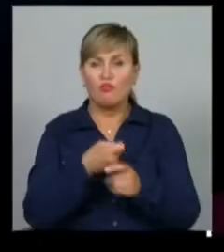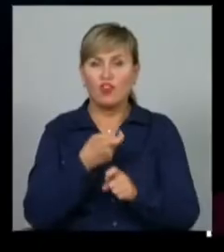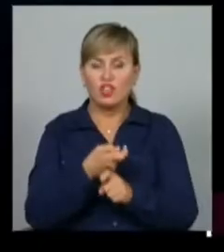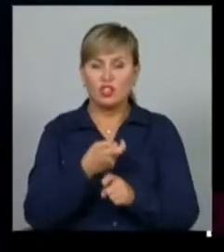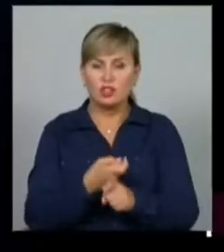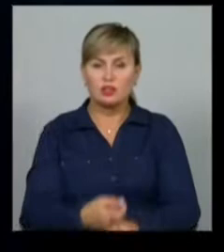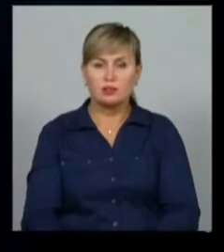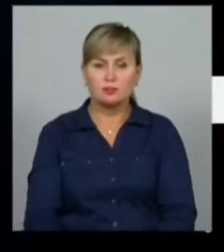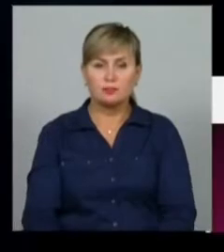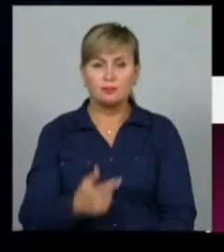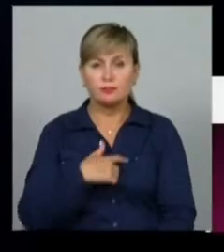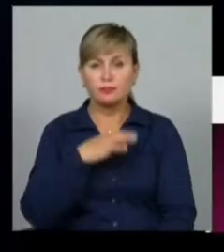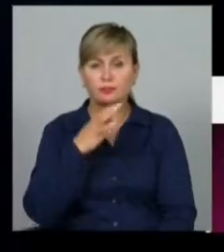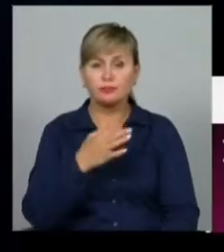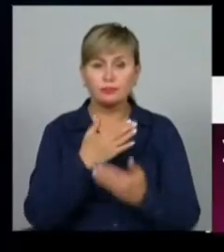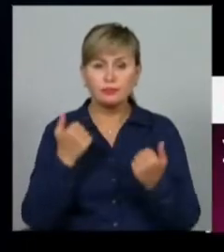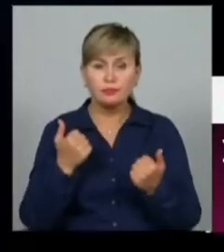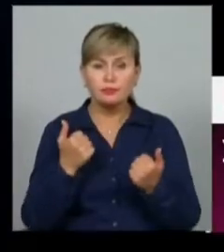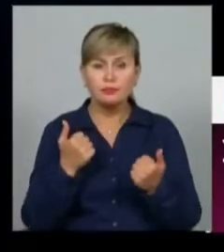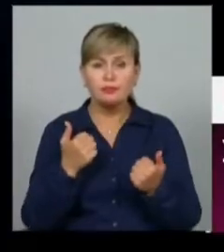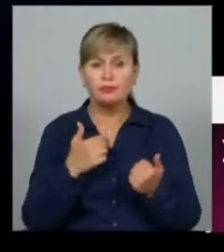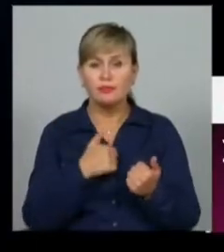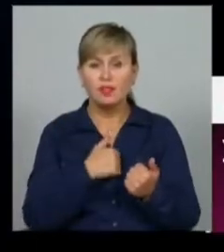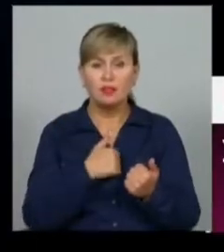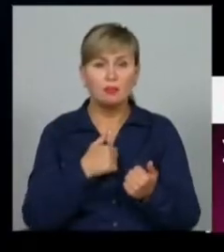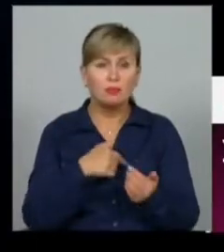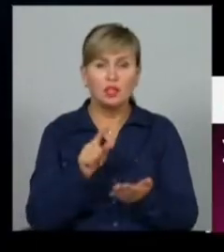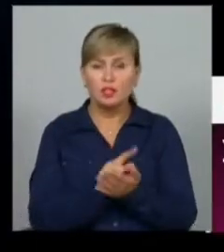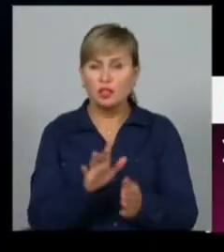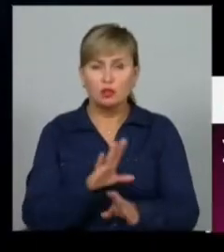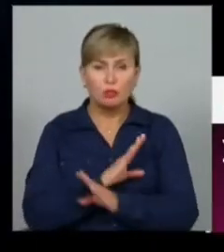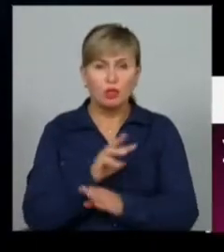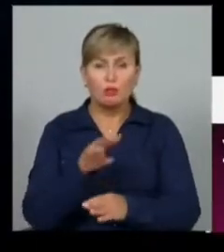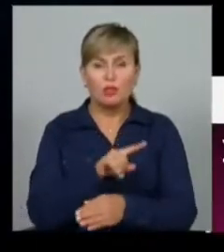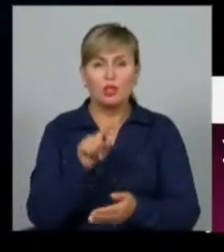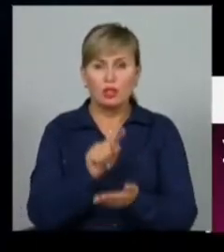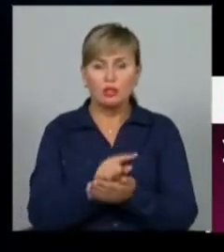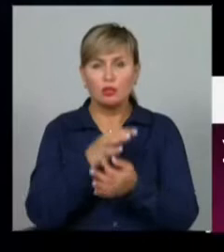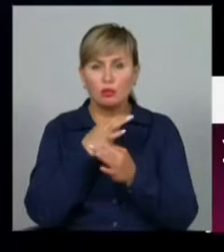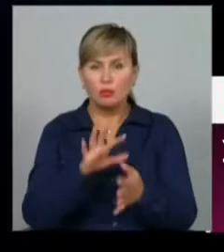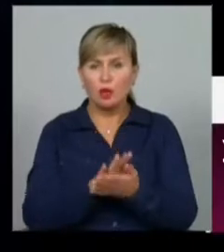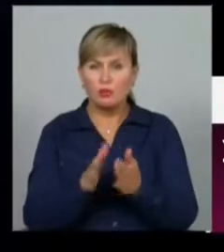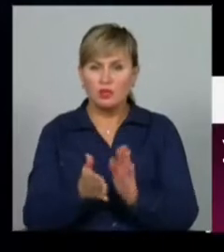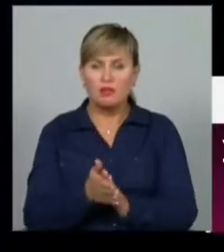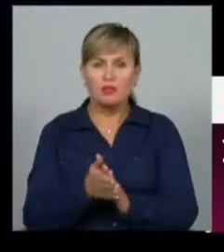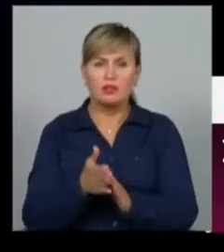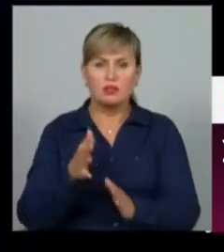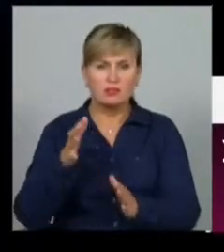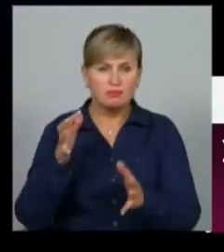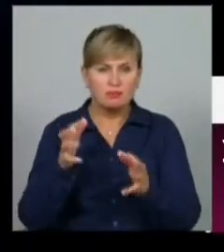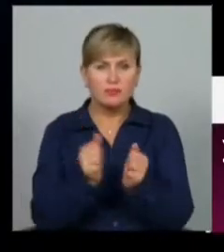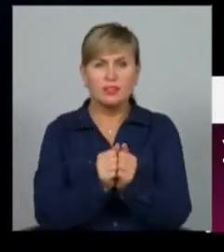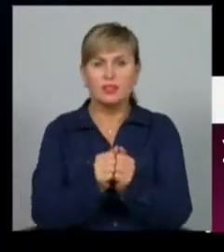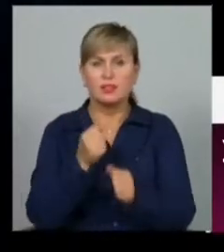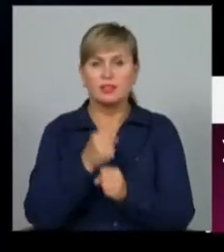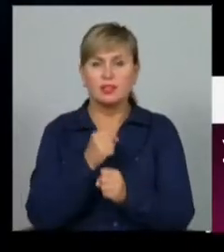Я сказал: нет, Гриша. Нам некогда умирать, мы не должны умирать. Мы должны, как при любых обстоятельствах, доставить этот красный штурмовой